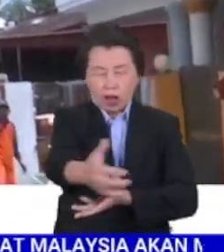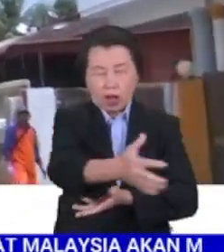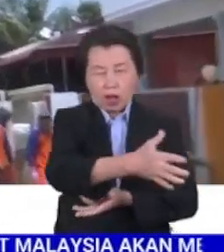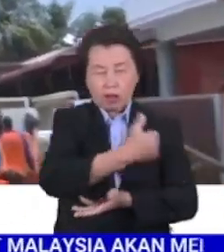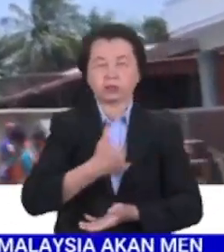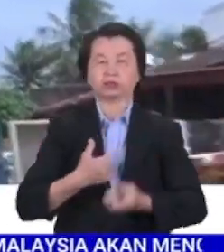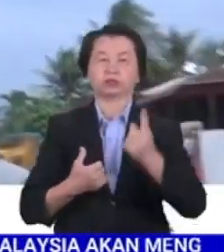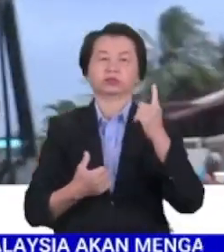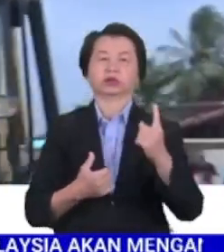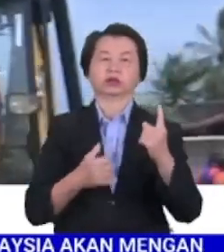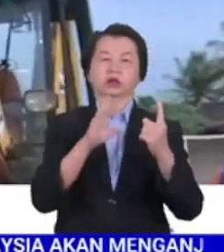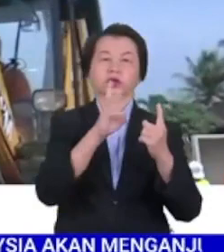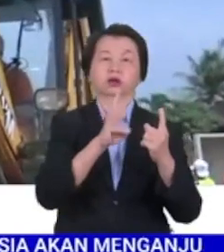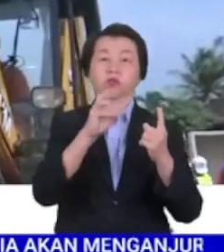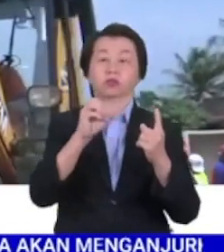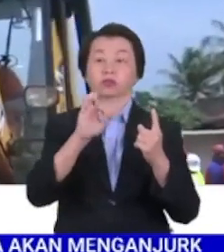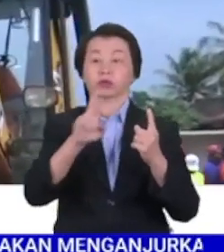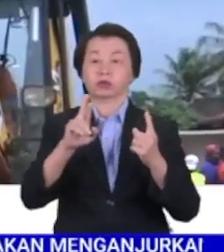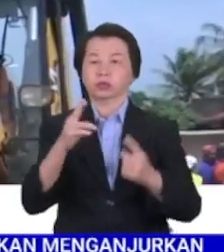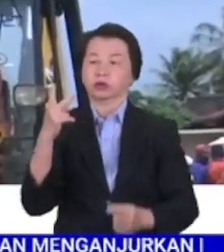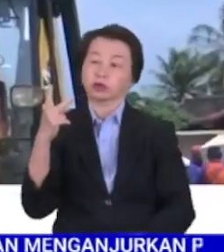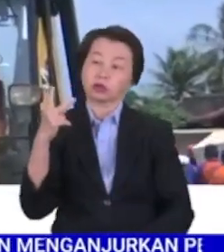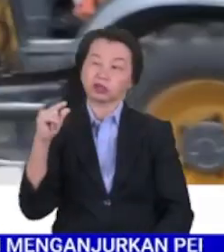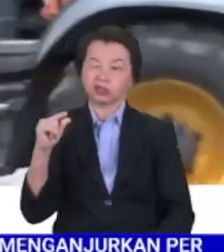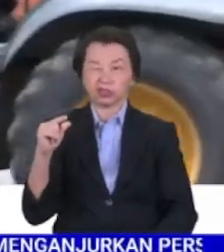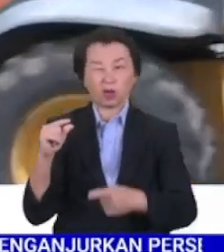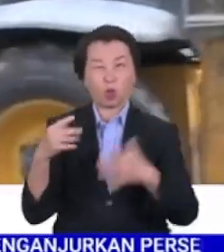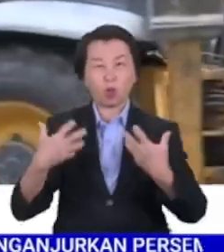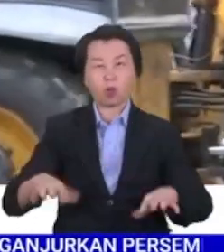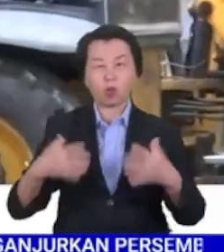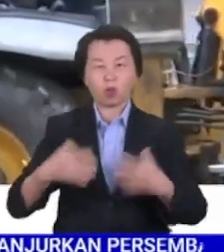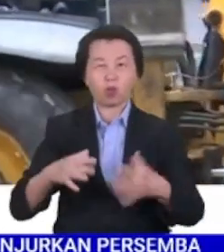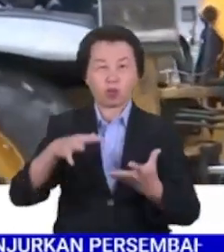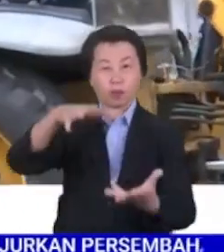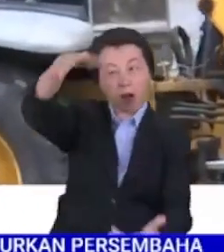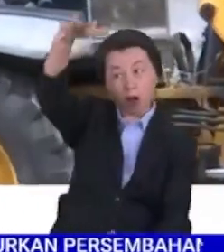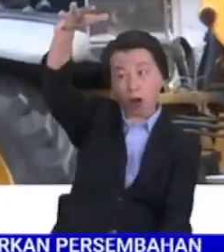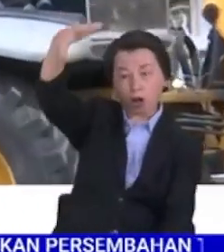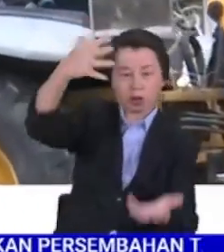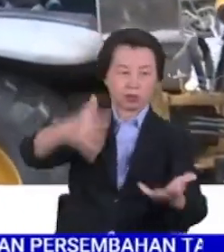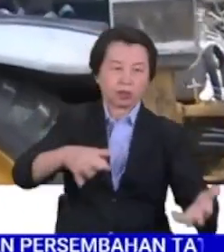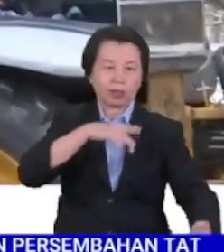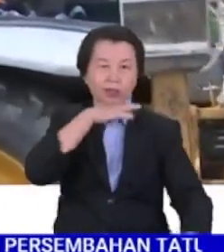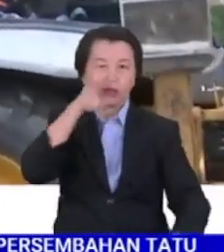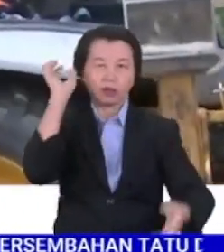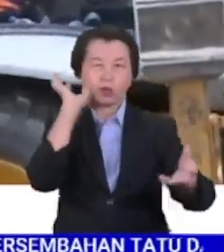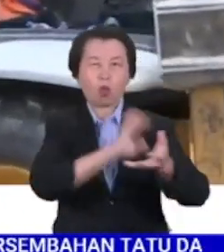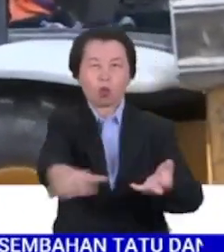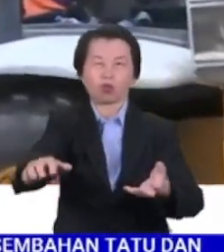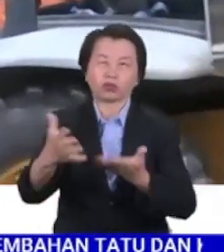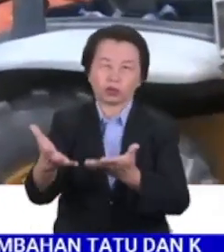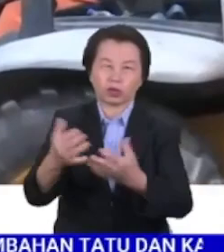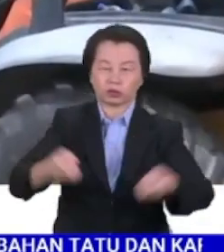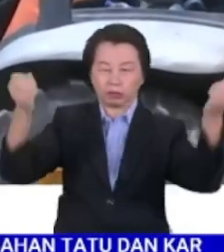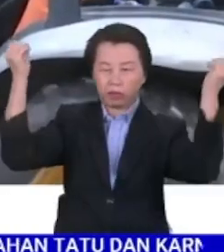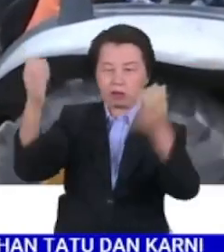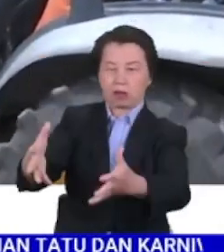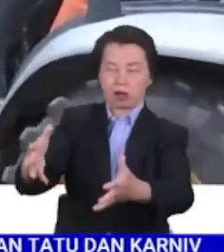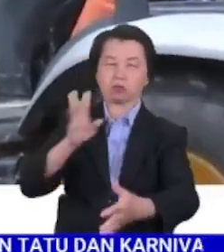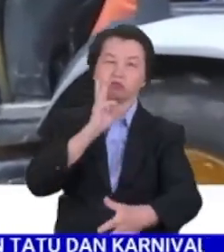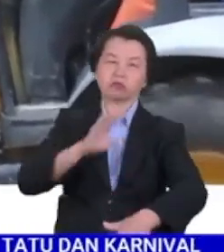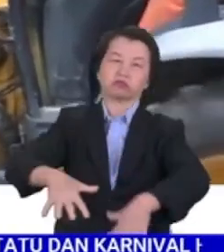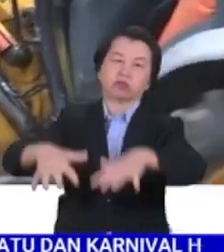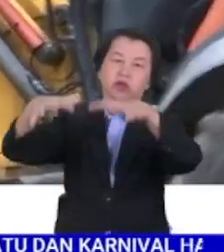hampir 160,000 kilogram sisa pukal daripada yang dimusnahkan oleh